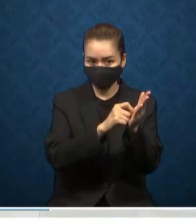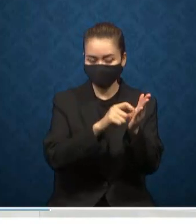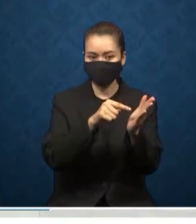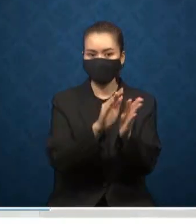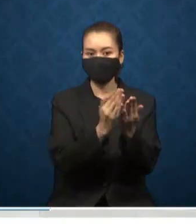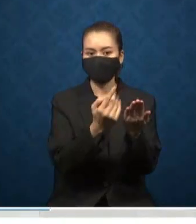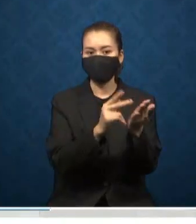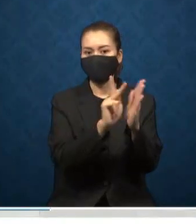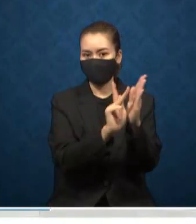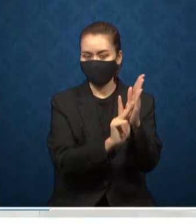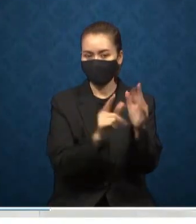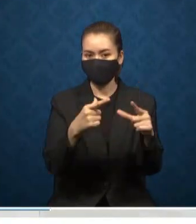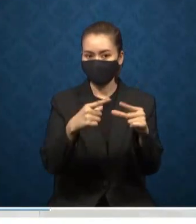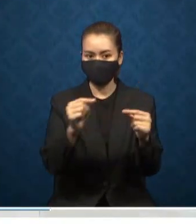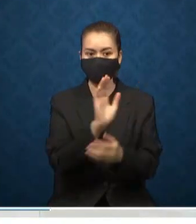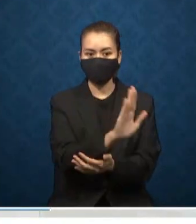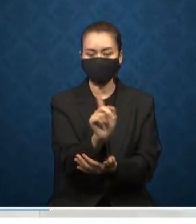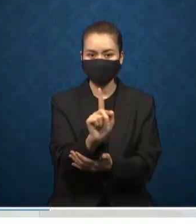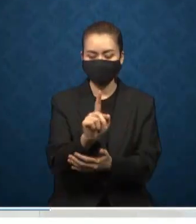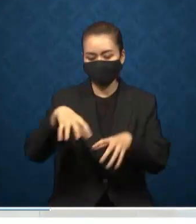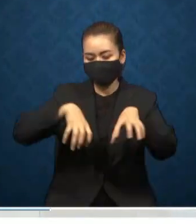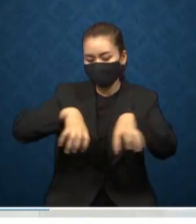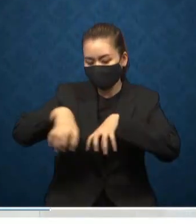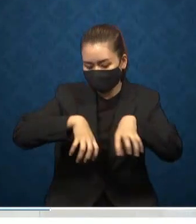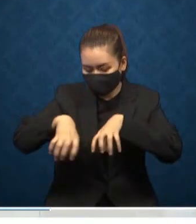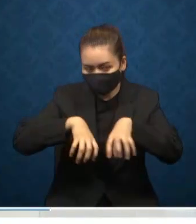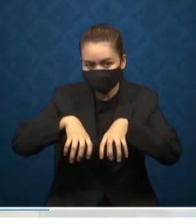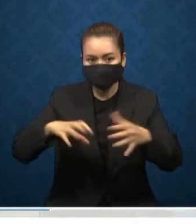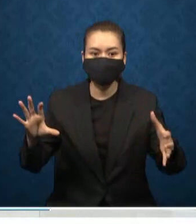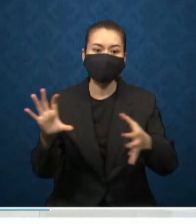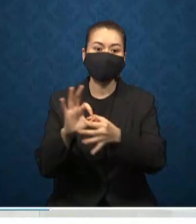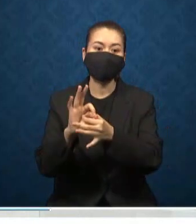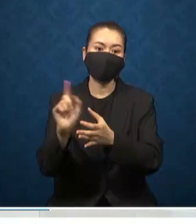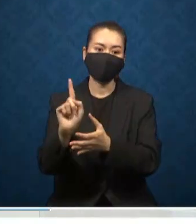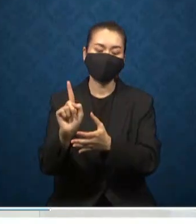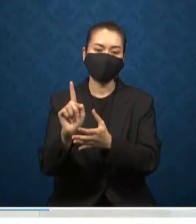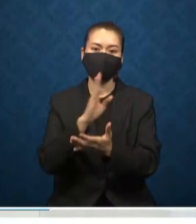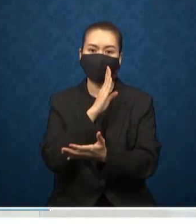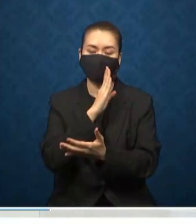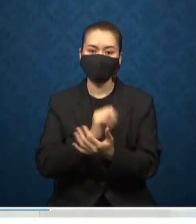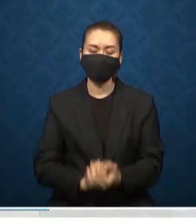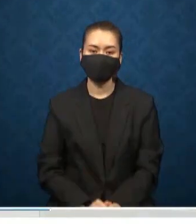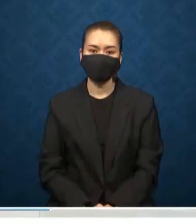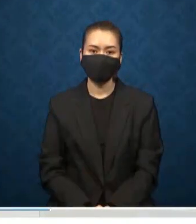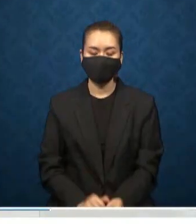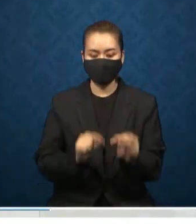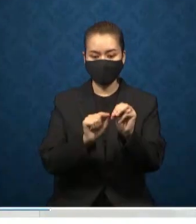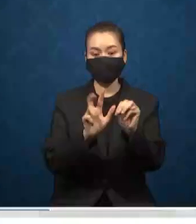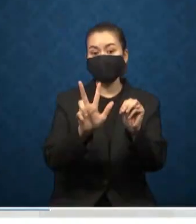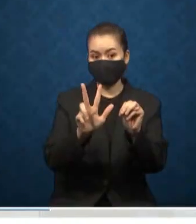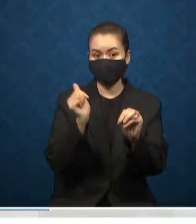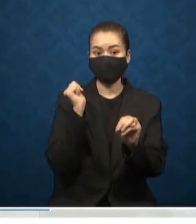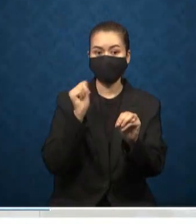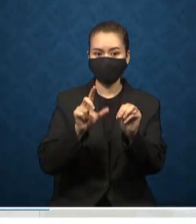การเป็นเรื่องของการจัดสรรนะครับว่าในถ้าดูในมาตรา3เดิมนั้นนะ